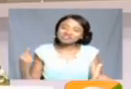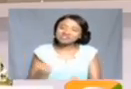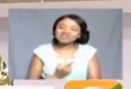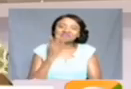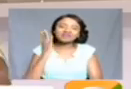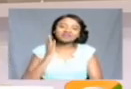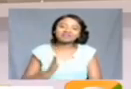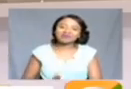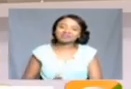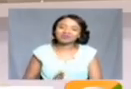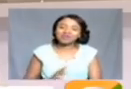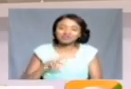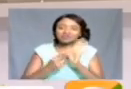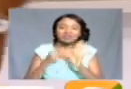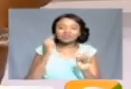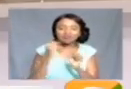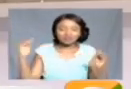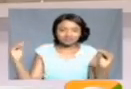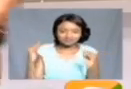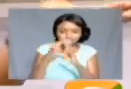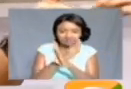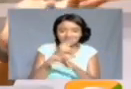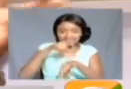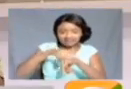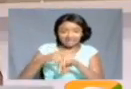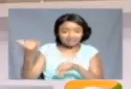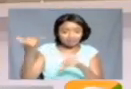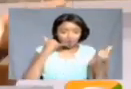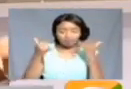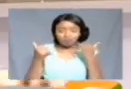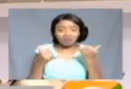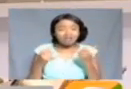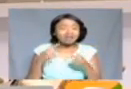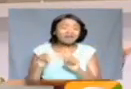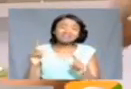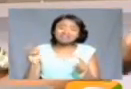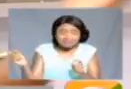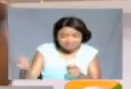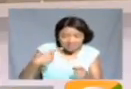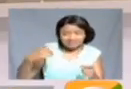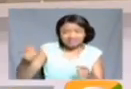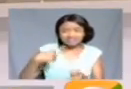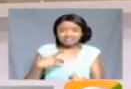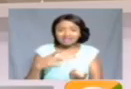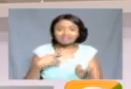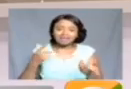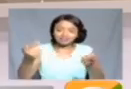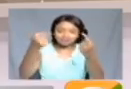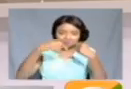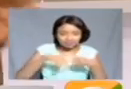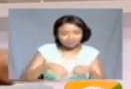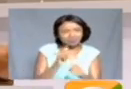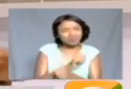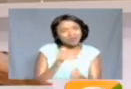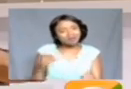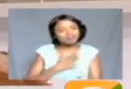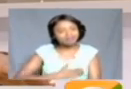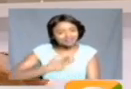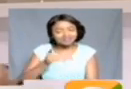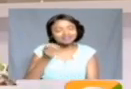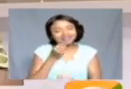zile calls kwa huyu na huyu kwa huyu ndio kusudi wenyewe wapokee simu zao, lakini si jumbe ziliko zikiingia na bado alirudi na wakawa salama. Sasa hiyo inakwambia